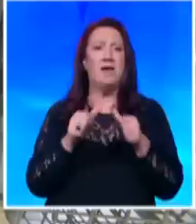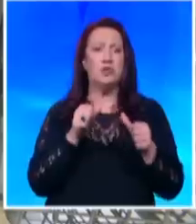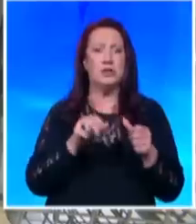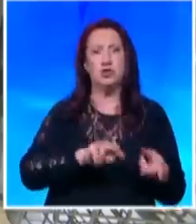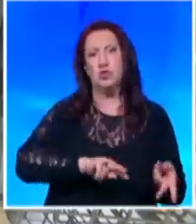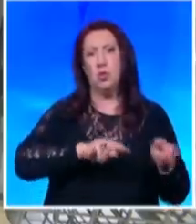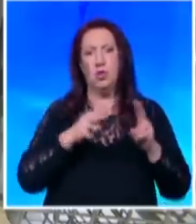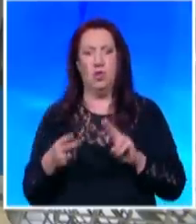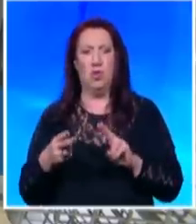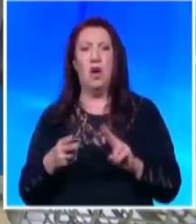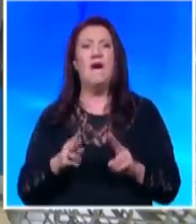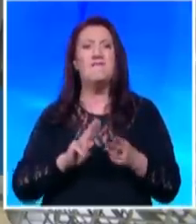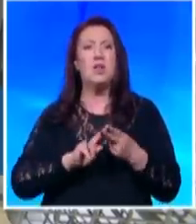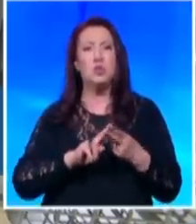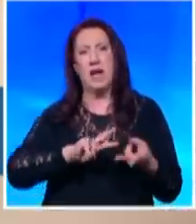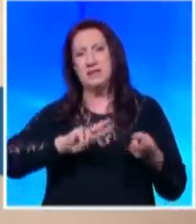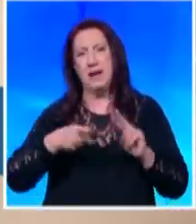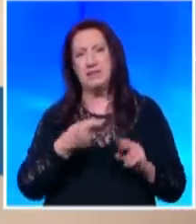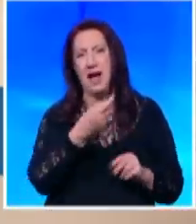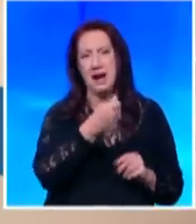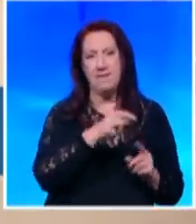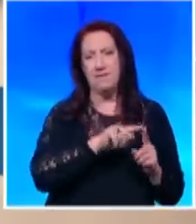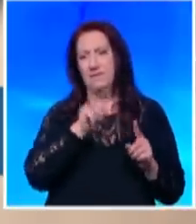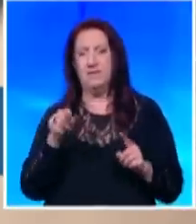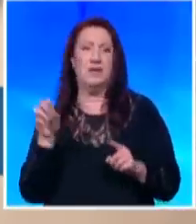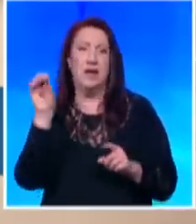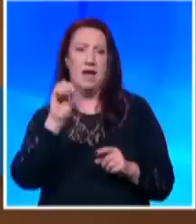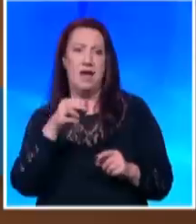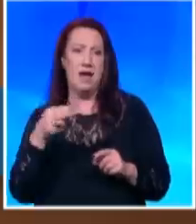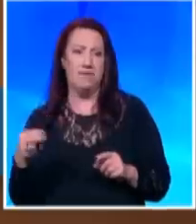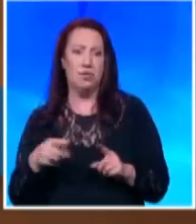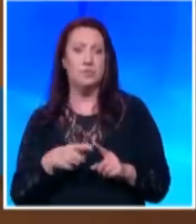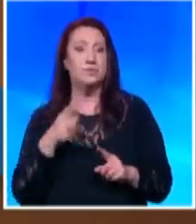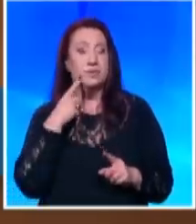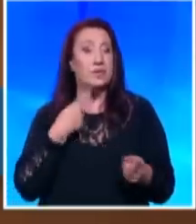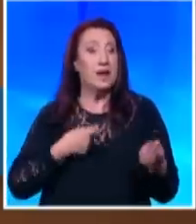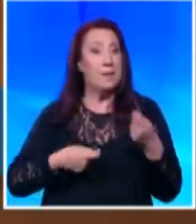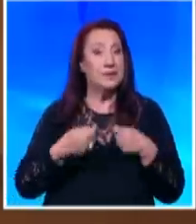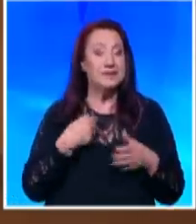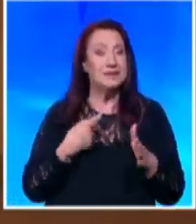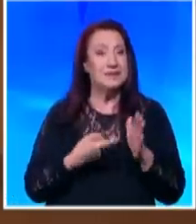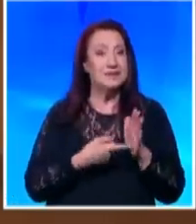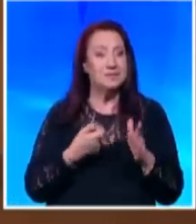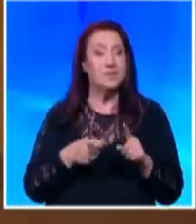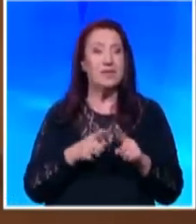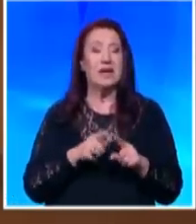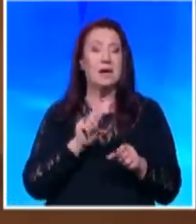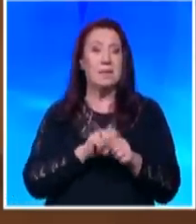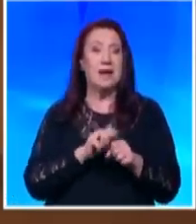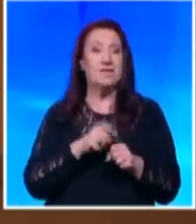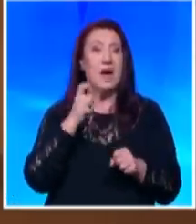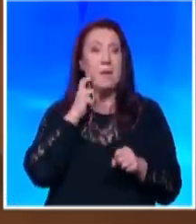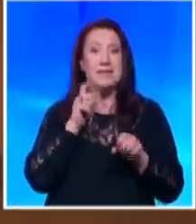превалутирани. За бизнеса пък има предизвикателства. Адаптиране на информационните системи и бизнес софтуер за работа с